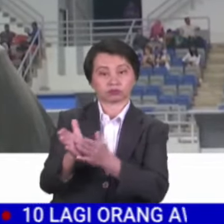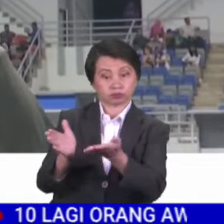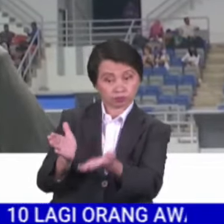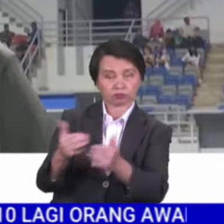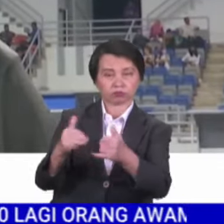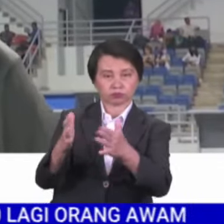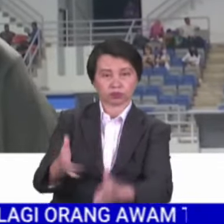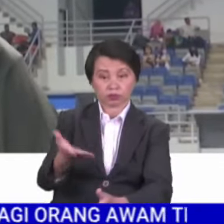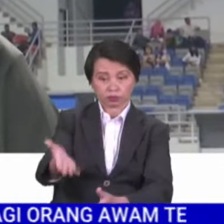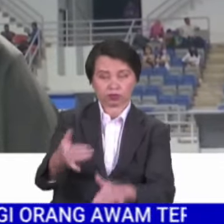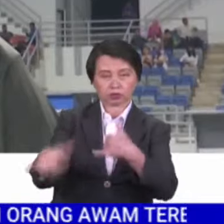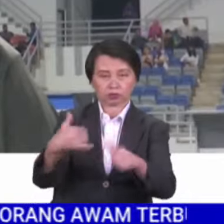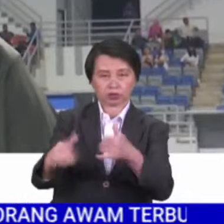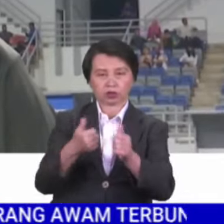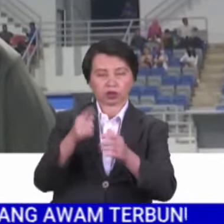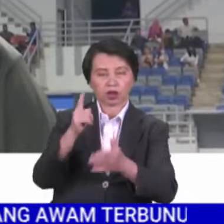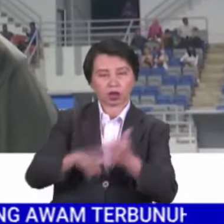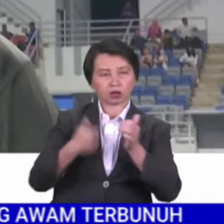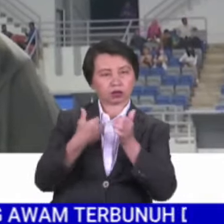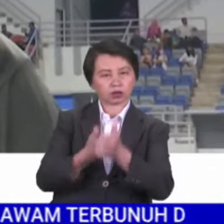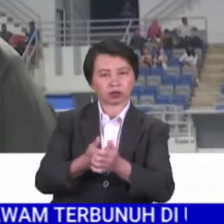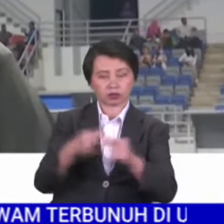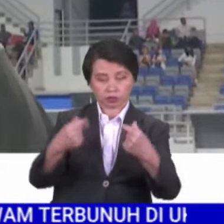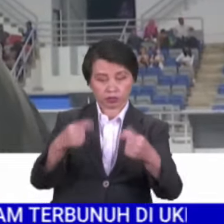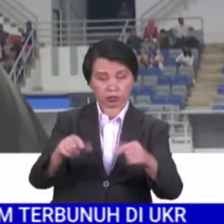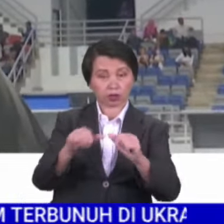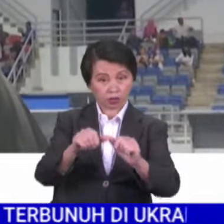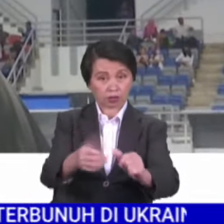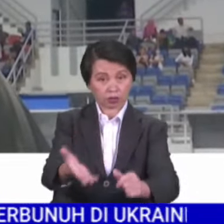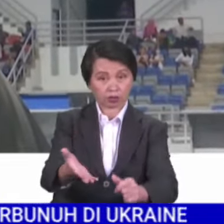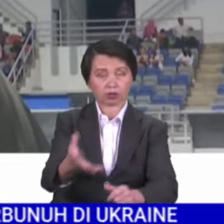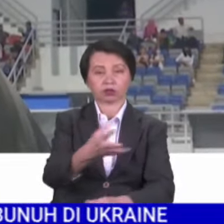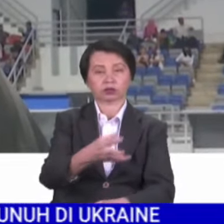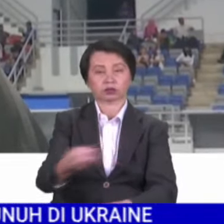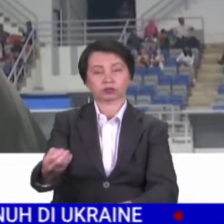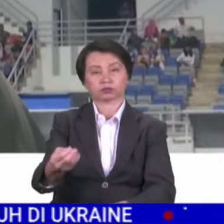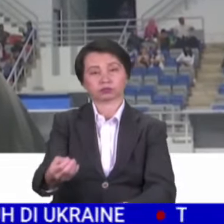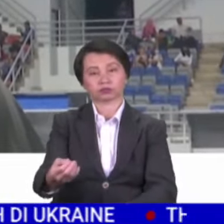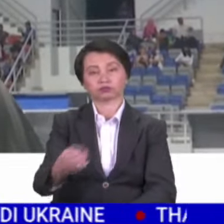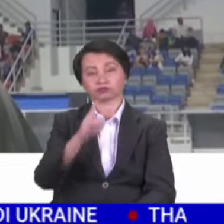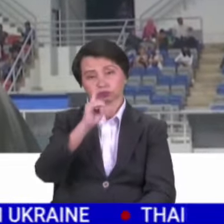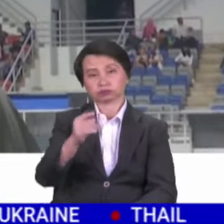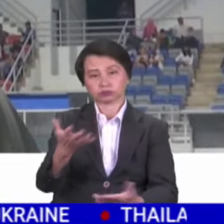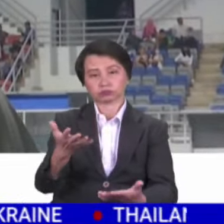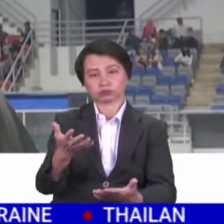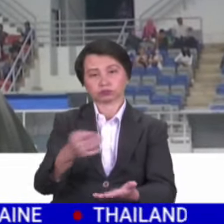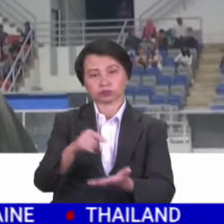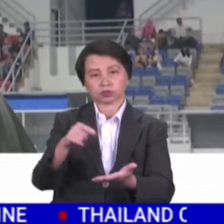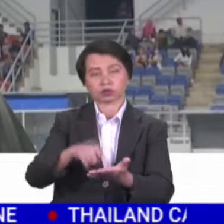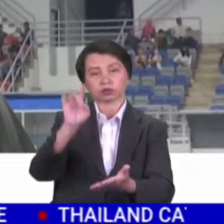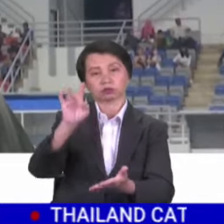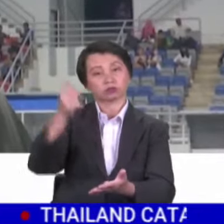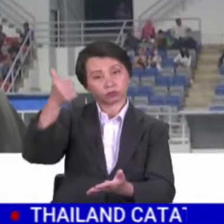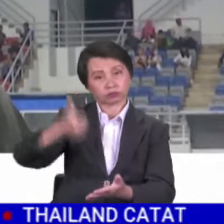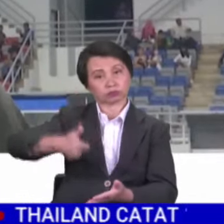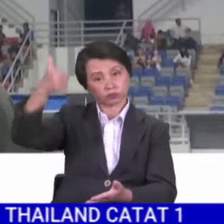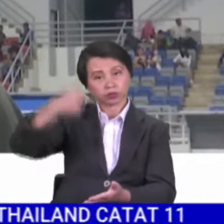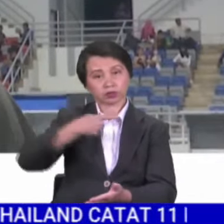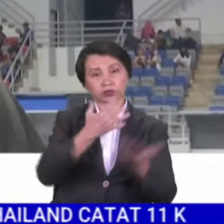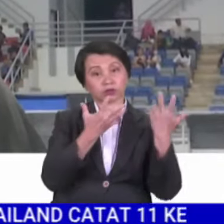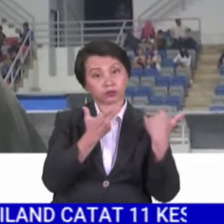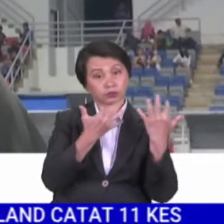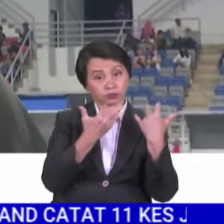Okay, because they played according to what the game plan was. And then of course saya rasa ini satu kemenangan yang kita